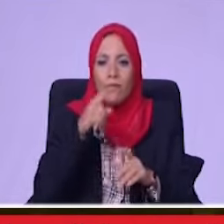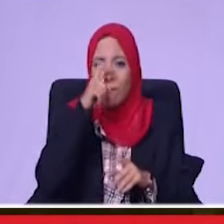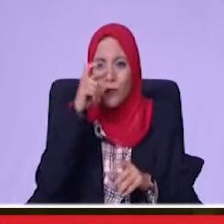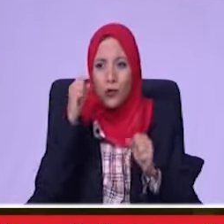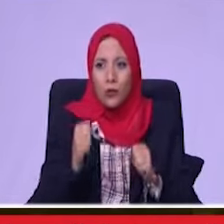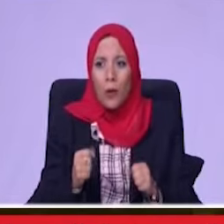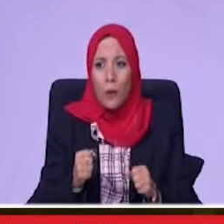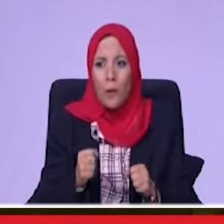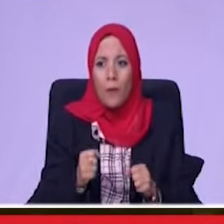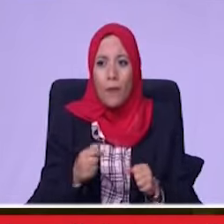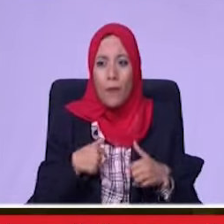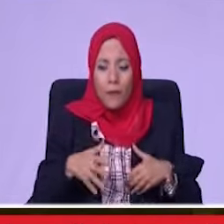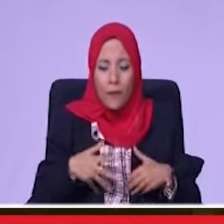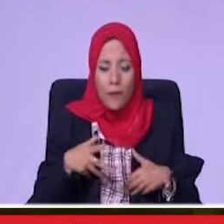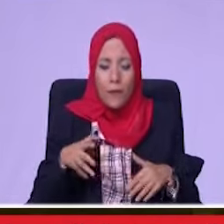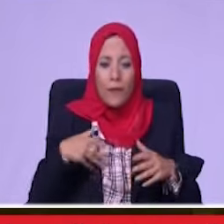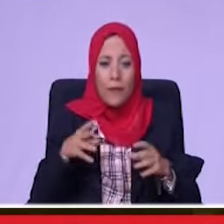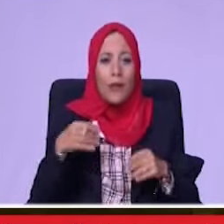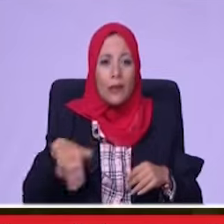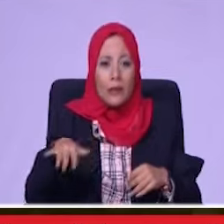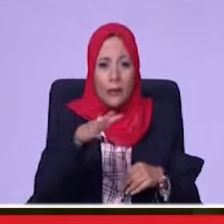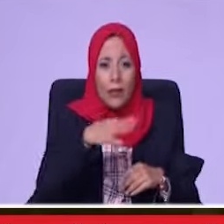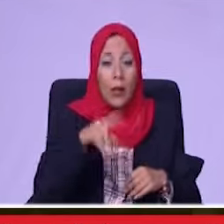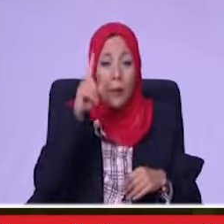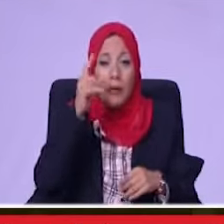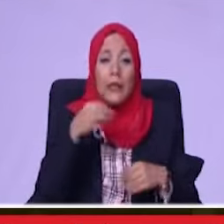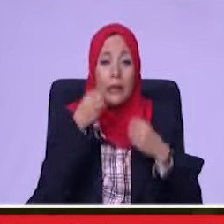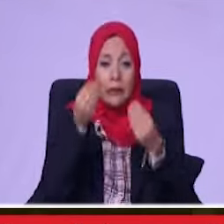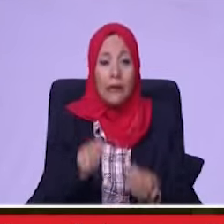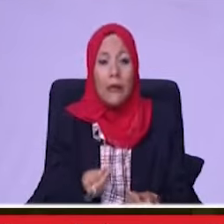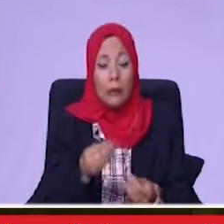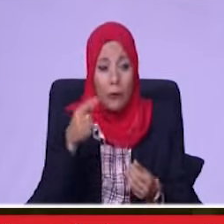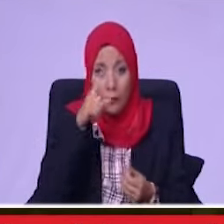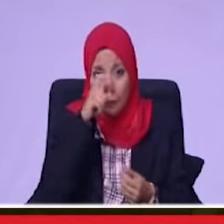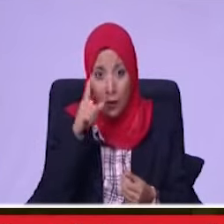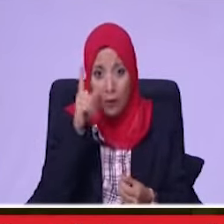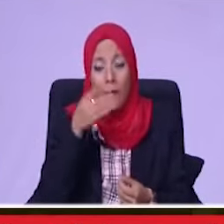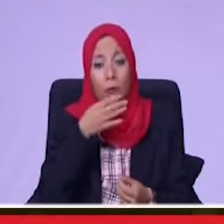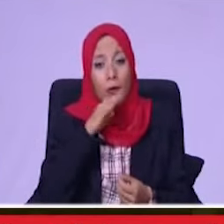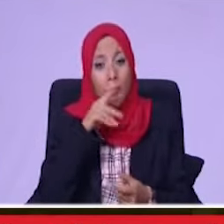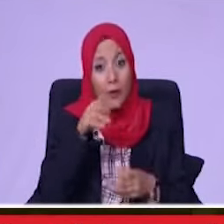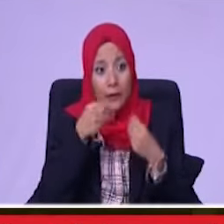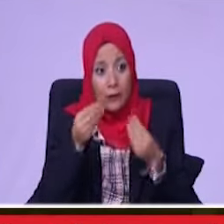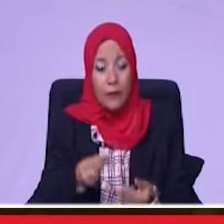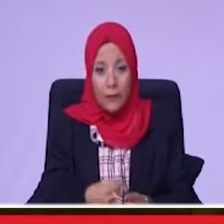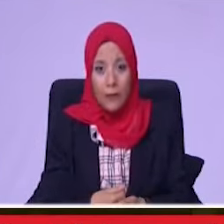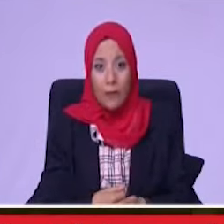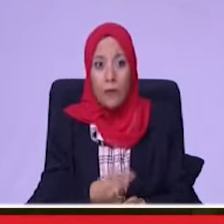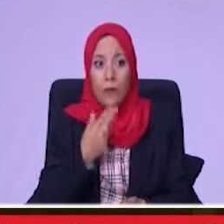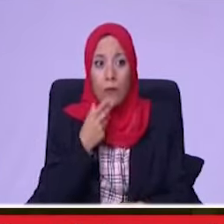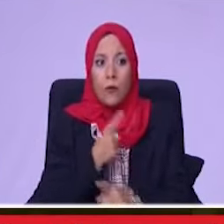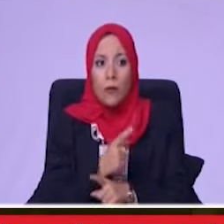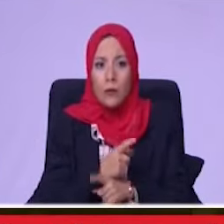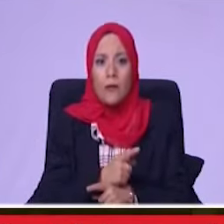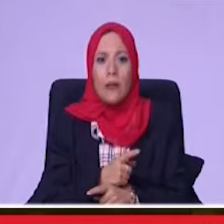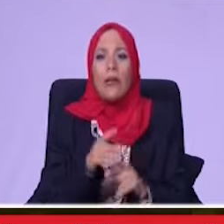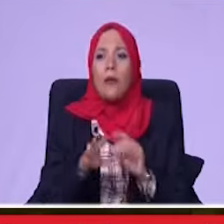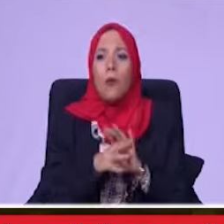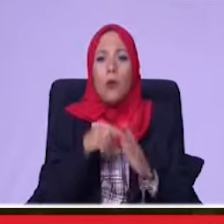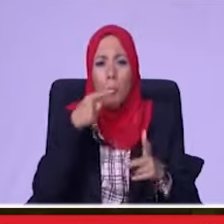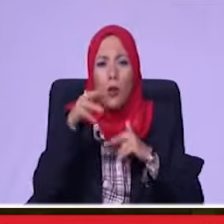بيكم، لكن من المحن تاتي المنح الربانيه. الحمد لله. الحمد لله. استاذ مصطفى، احكي لي ايه اللي